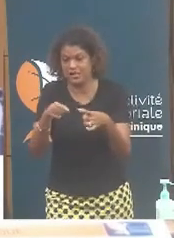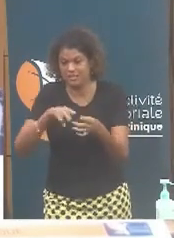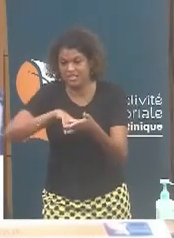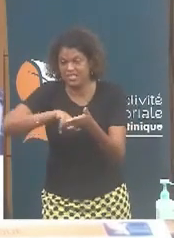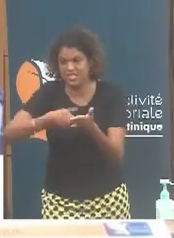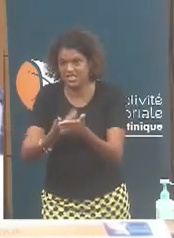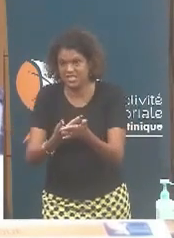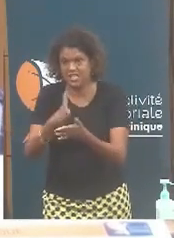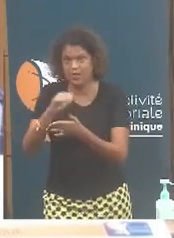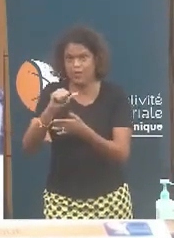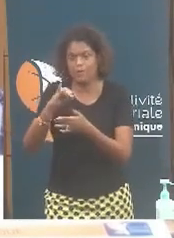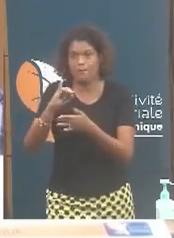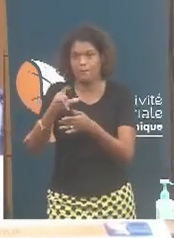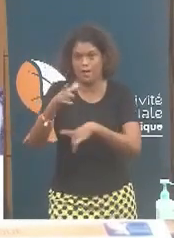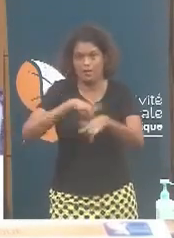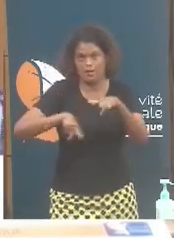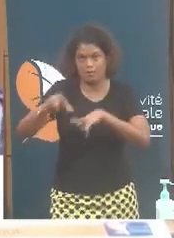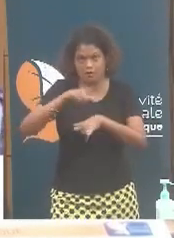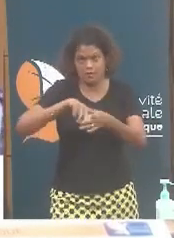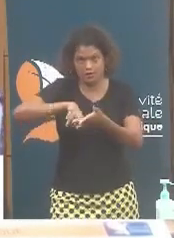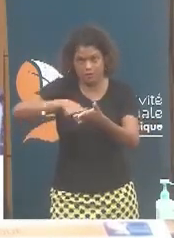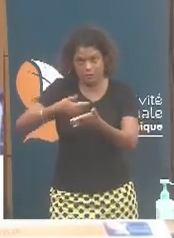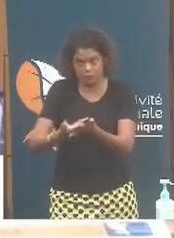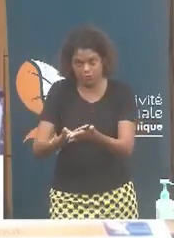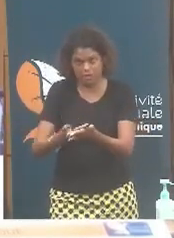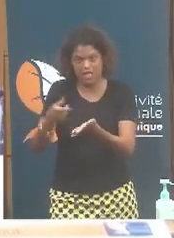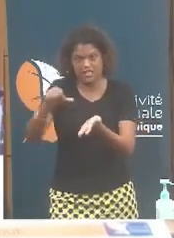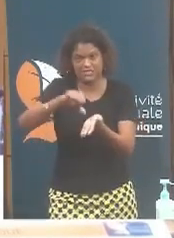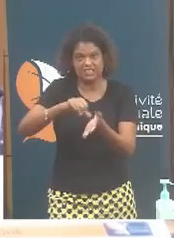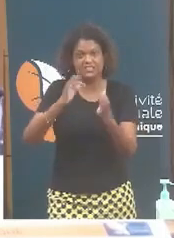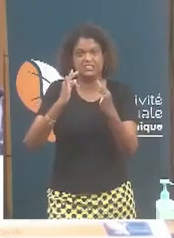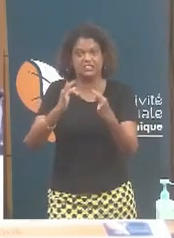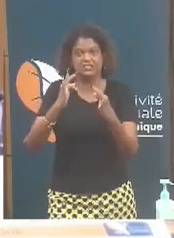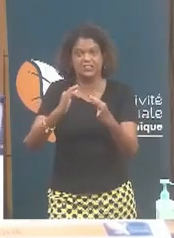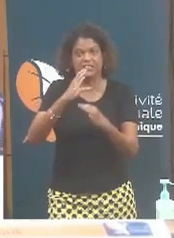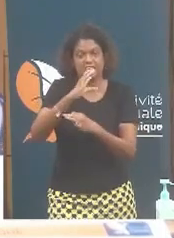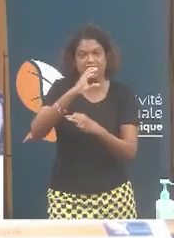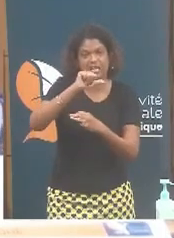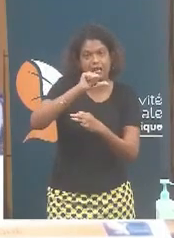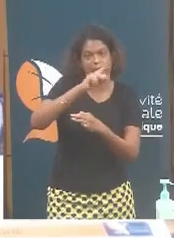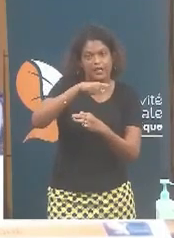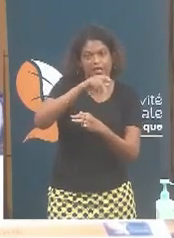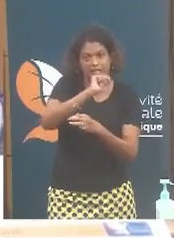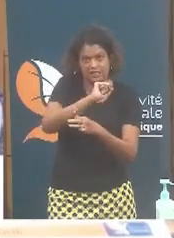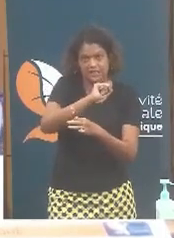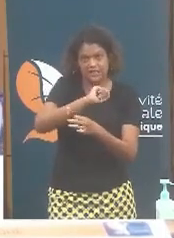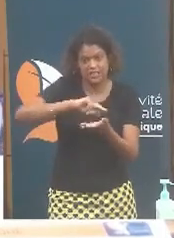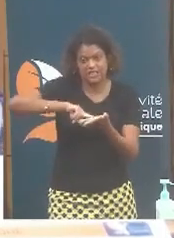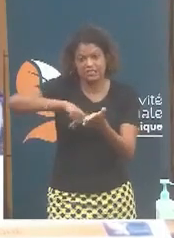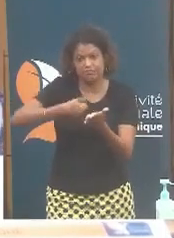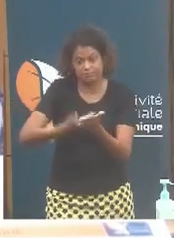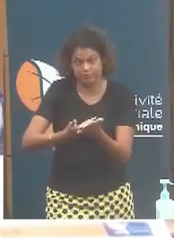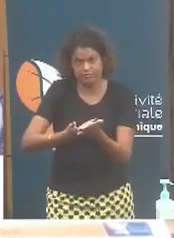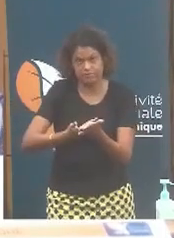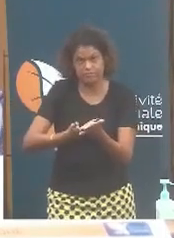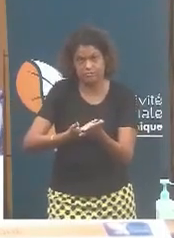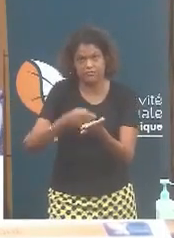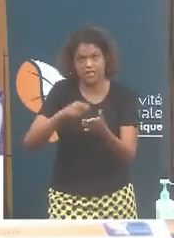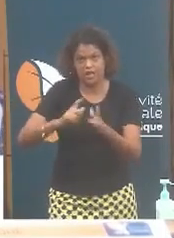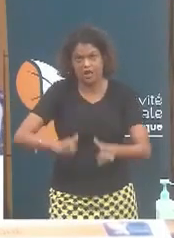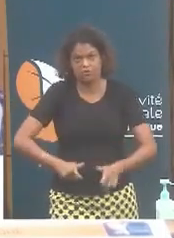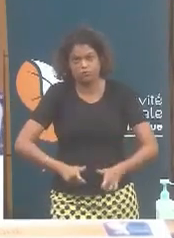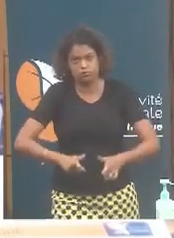location avec le centre d'affaires de la Pointe-Simon, le CAPS, qui gère la tour